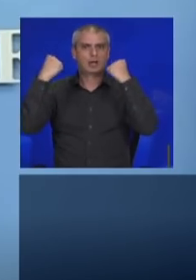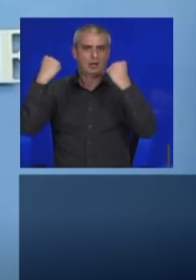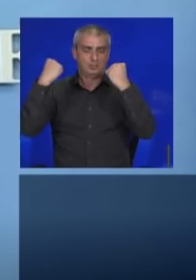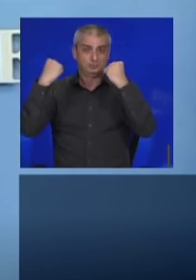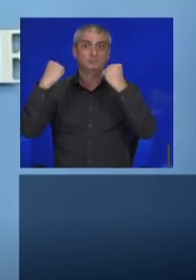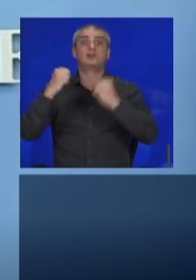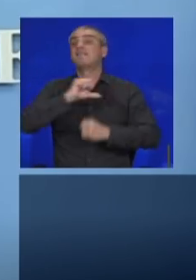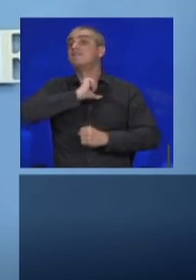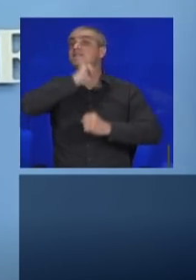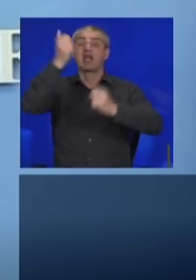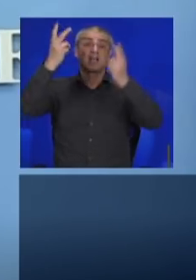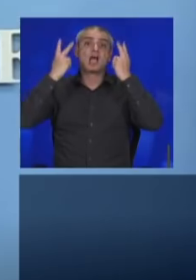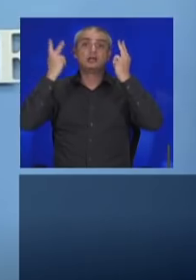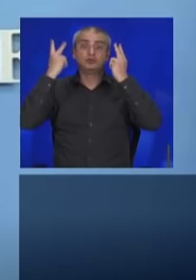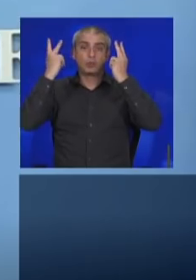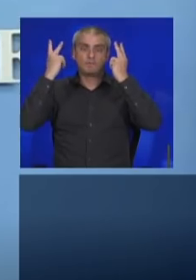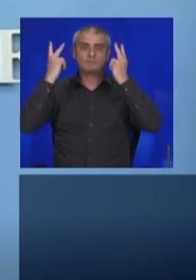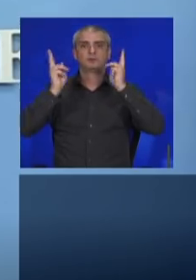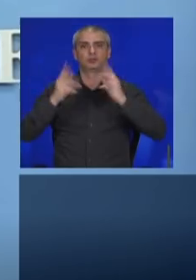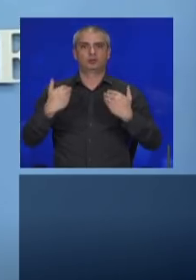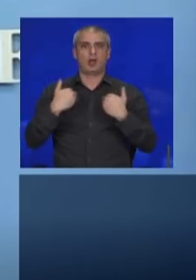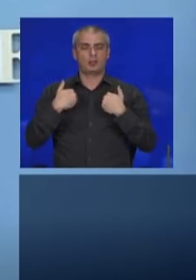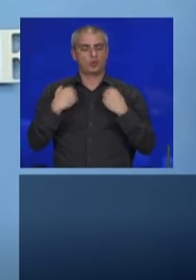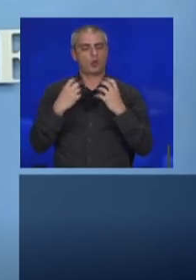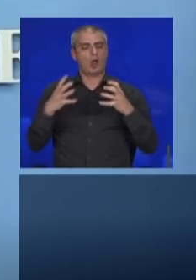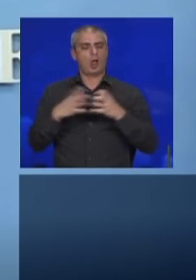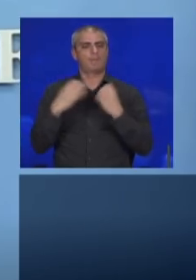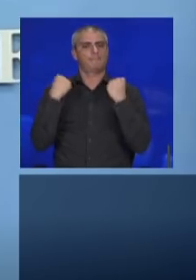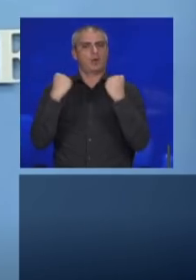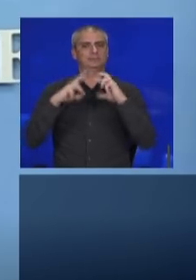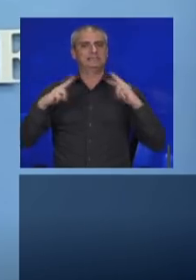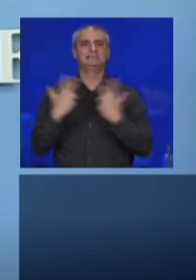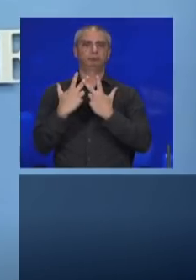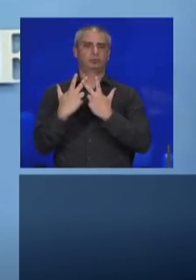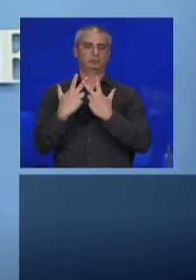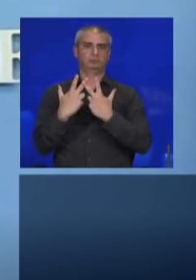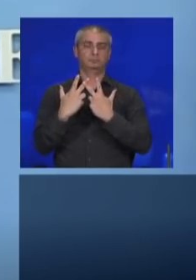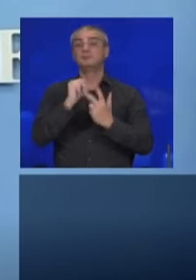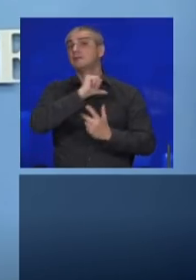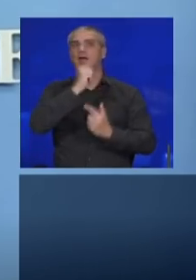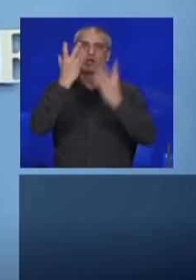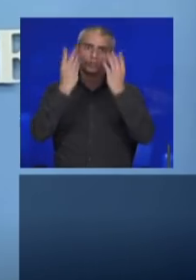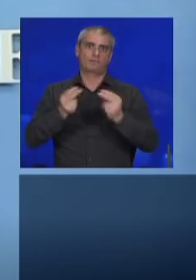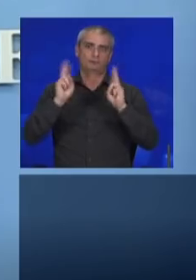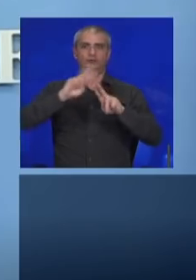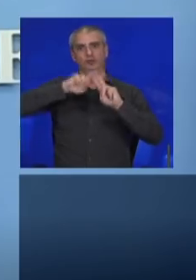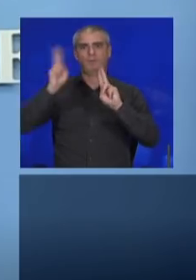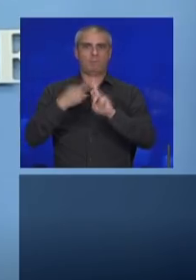חשוב, יש לנו חוסן ציבורי מהטובים שיש בעולם.